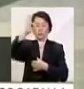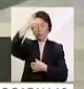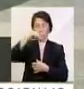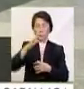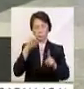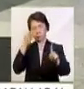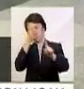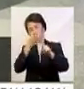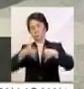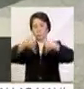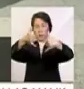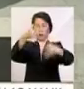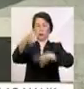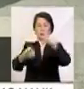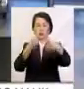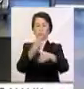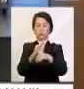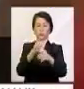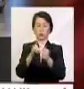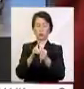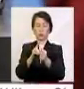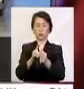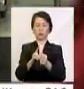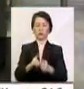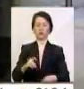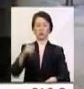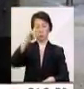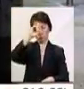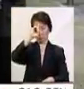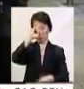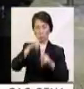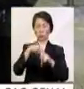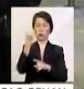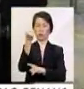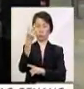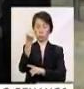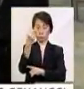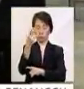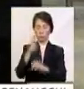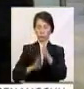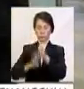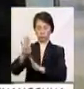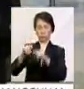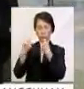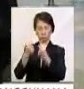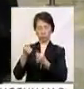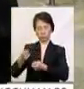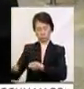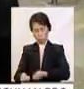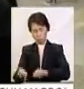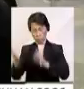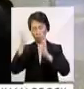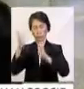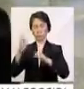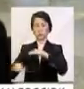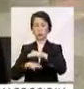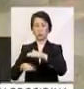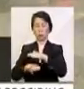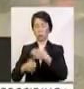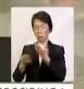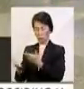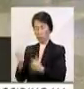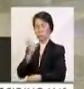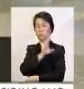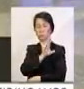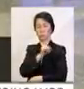memburu kemenangan Piala Dunia di Bhubaneswar bulan Disember nanti. Prestasi pasukan hoki Malaysia di bawah jurulatih Roland Otmans